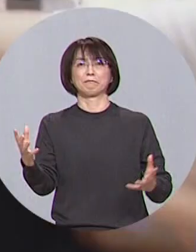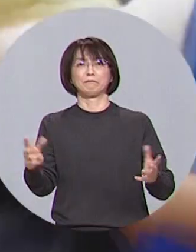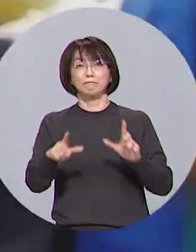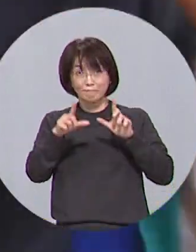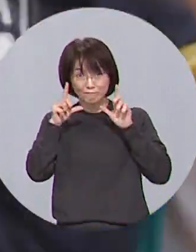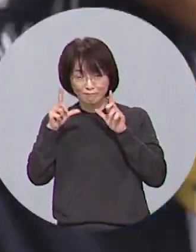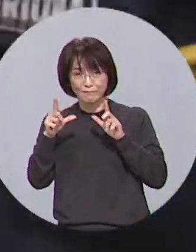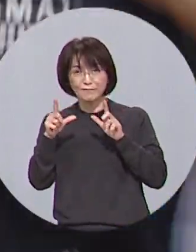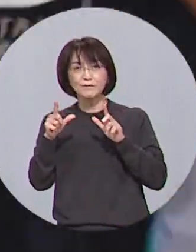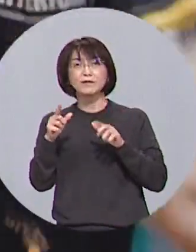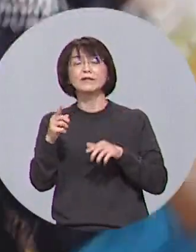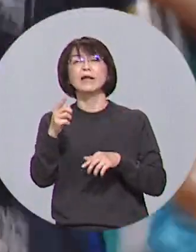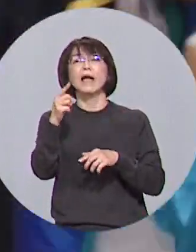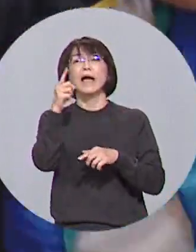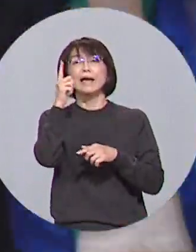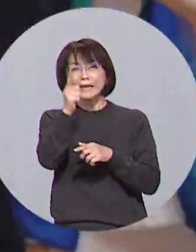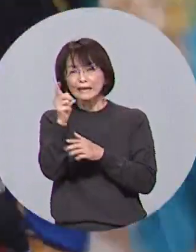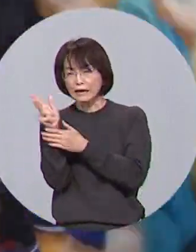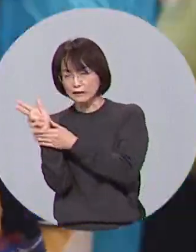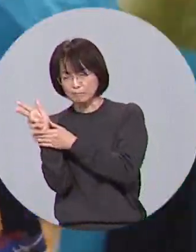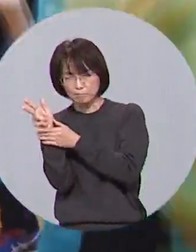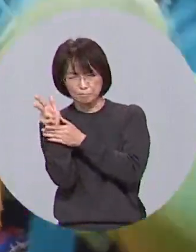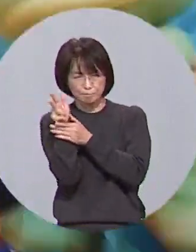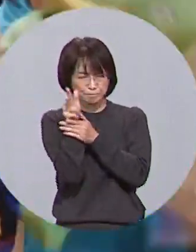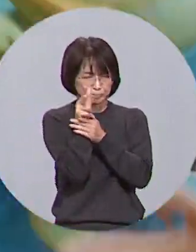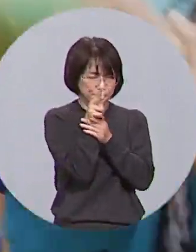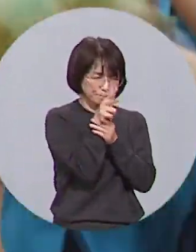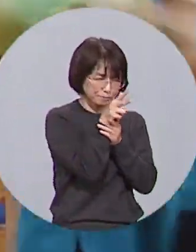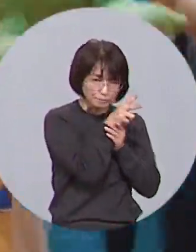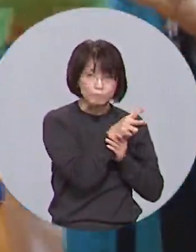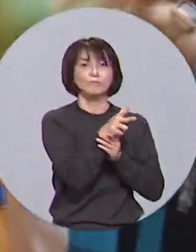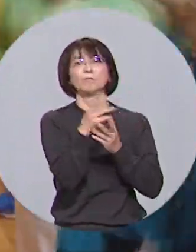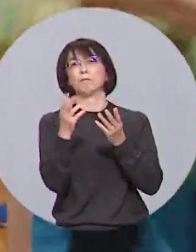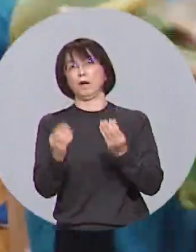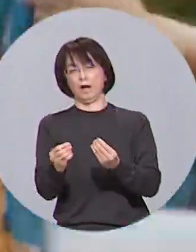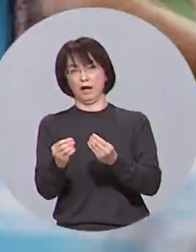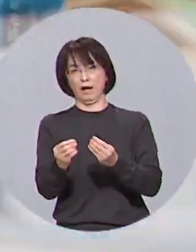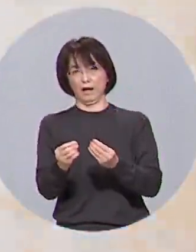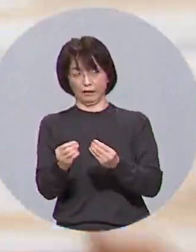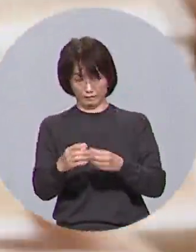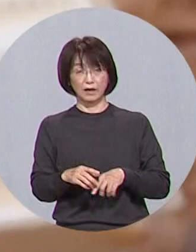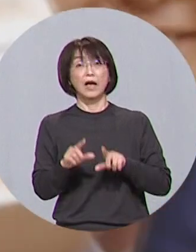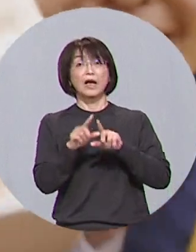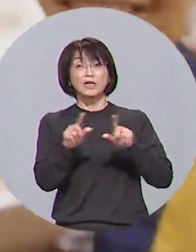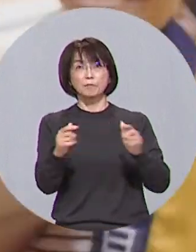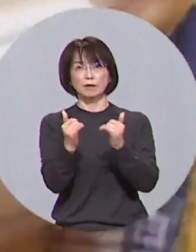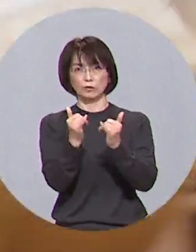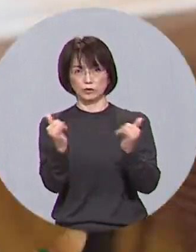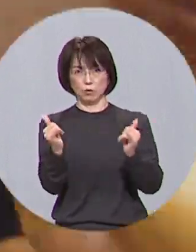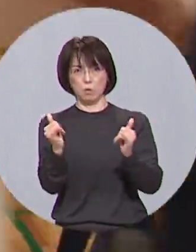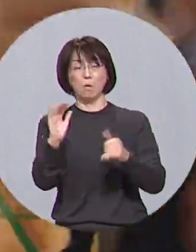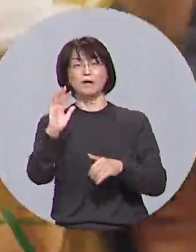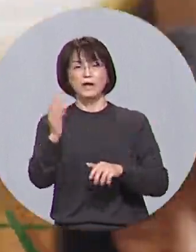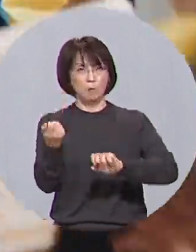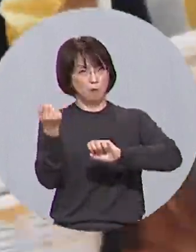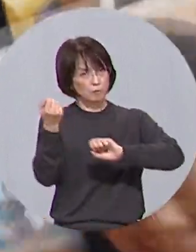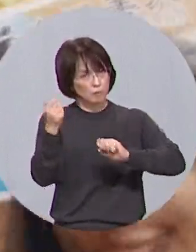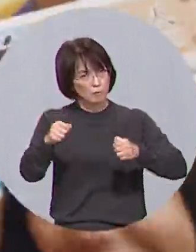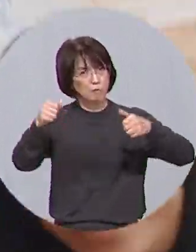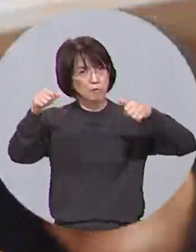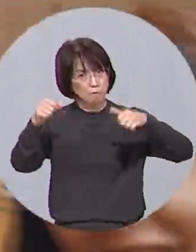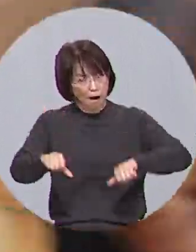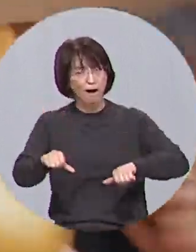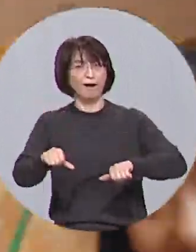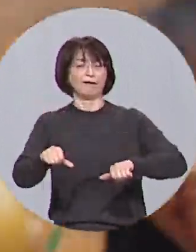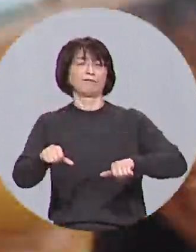の撮影なんですね、 カット、 だからこれ皆さんですね、一般の方たちなのに本当に俳優さんなのかっていうぐらい